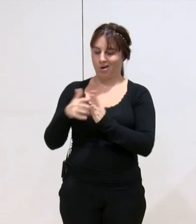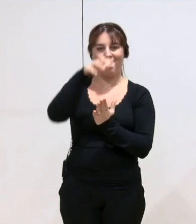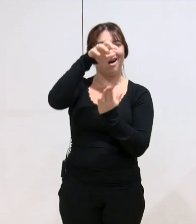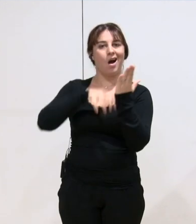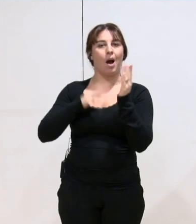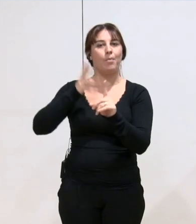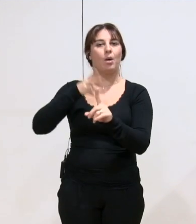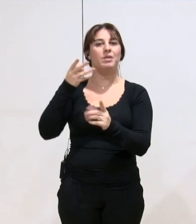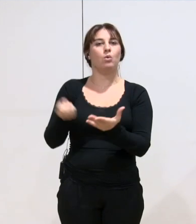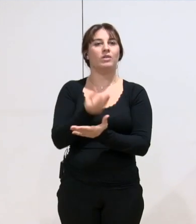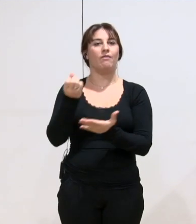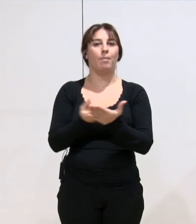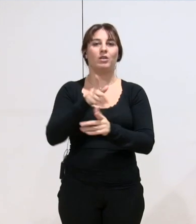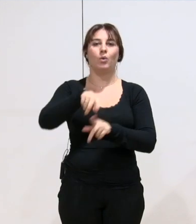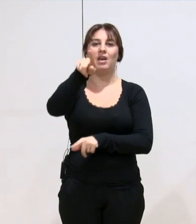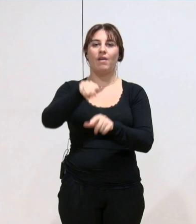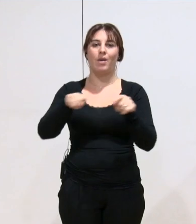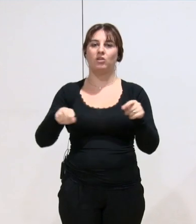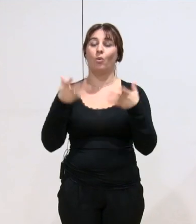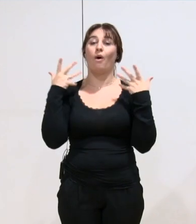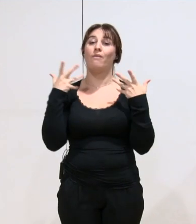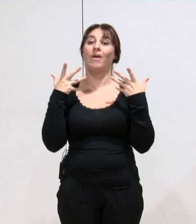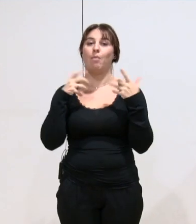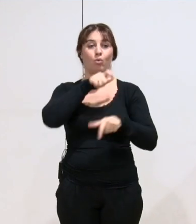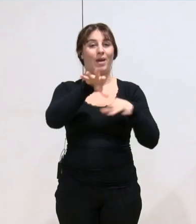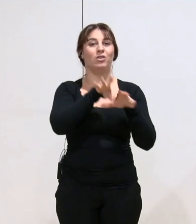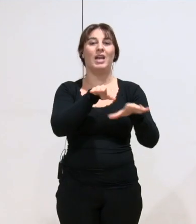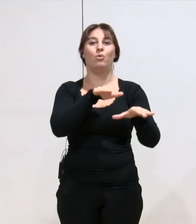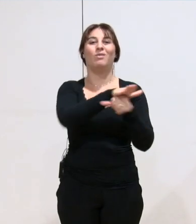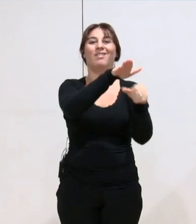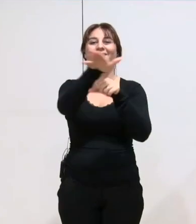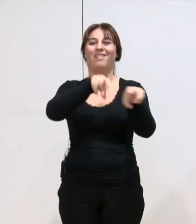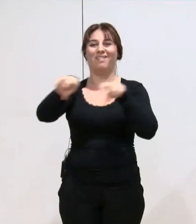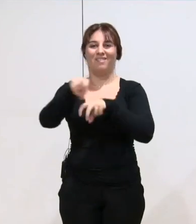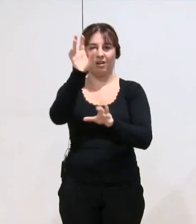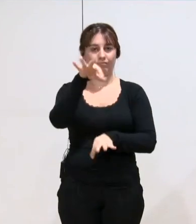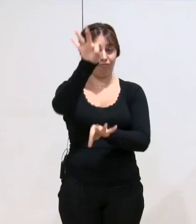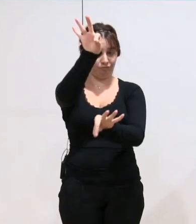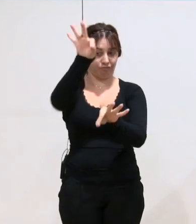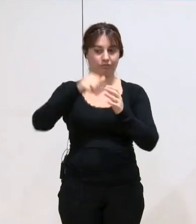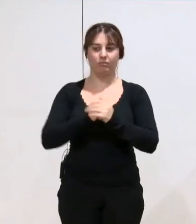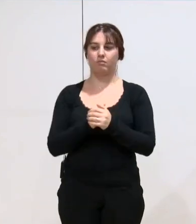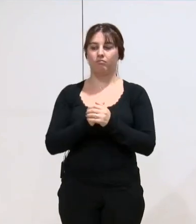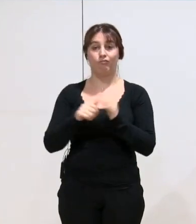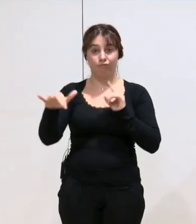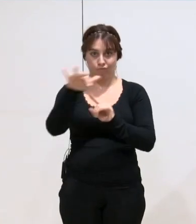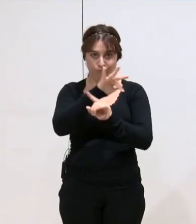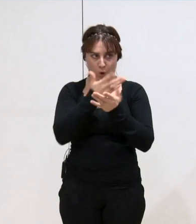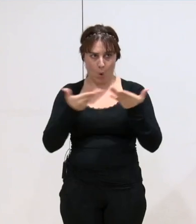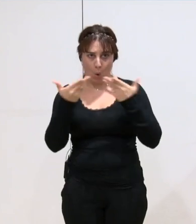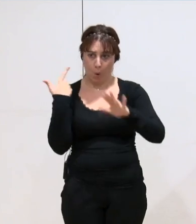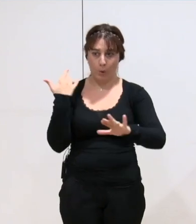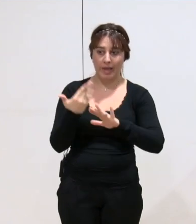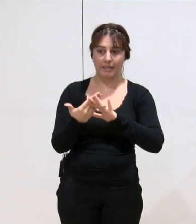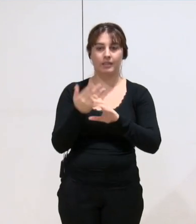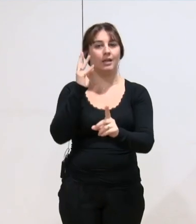de la mission d'information et d'évaluation frais de mission des élus. Donc, tout d'abord, quelques éléments de contexte. Cette